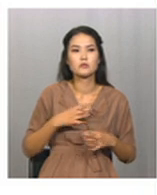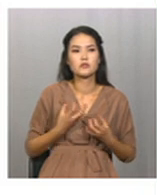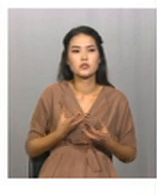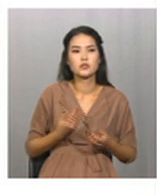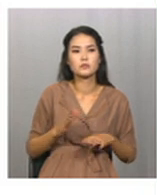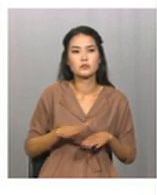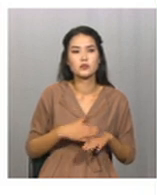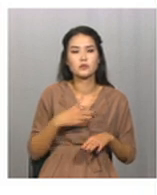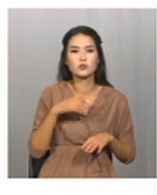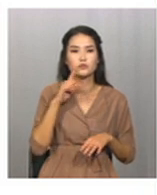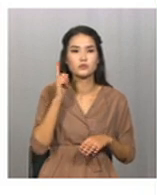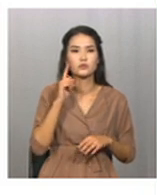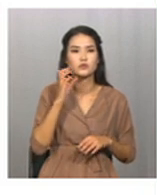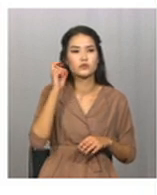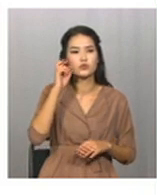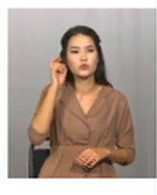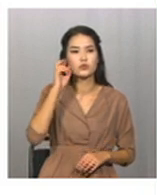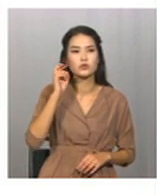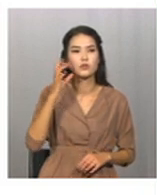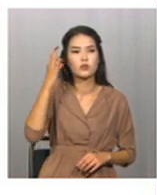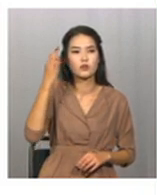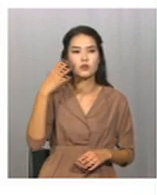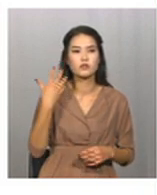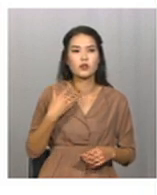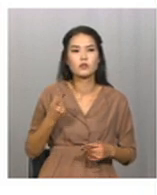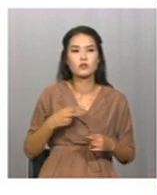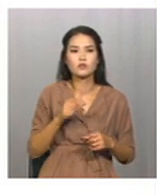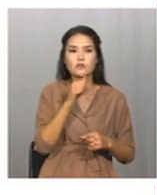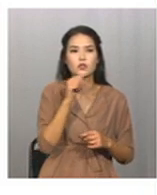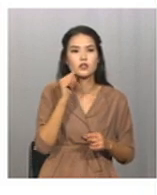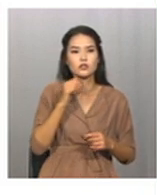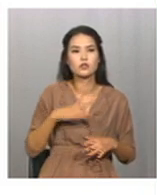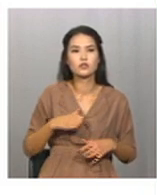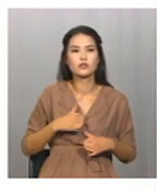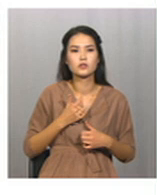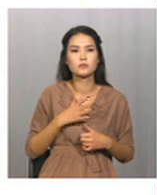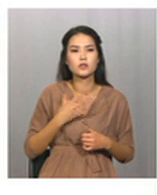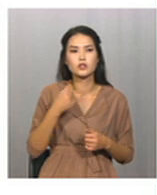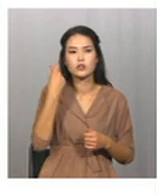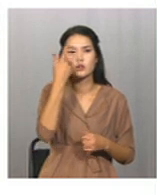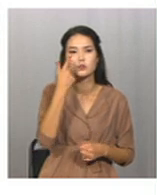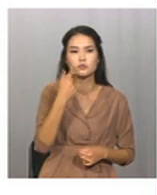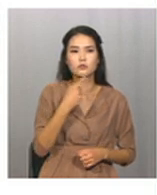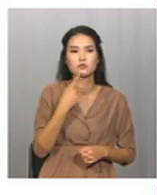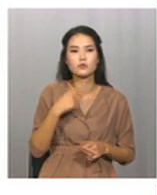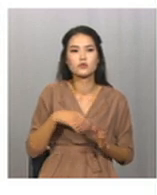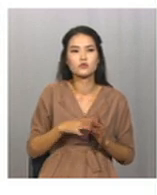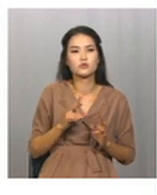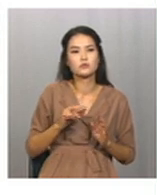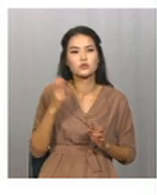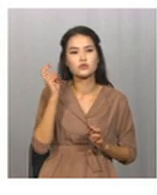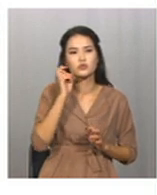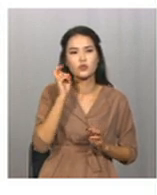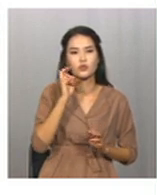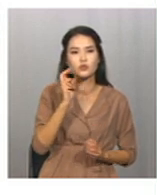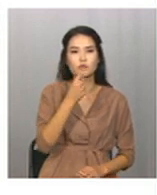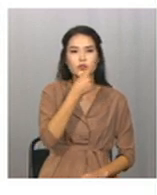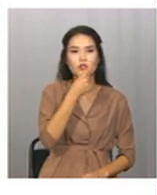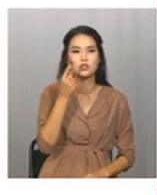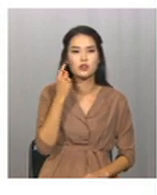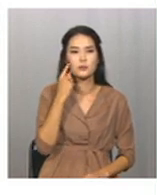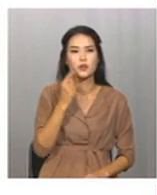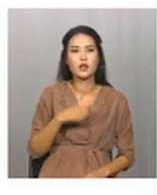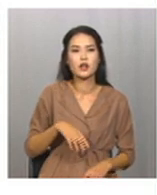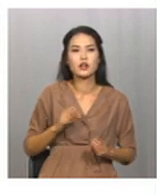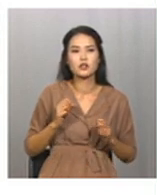юноша с черными волосами, которыми он втайне гордился, и голубыми, увы, лучше бы тоже черными, глазами,